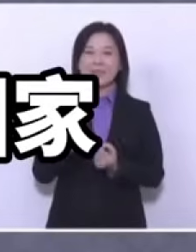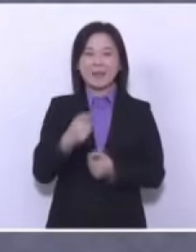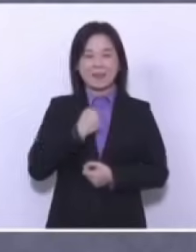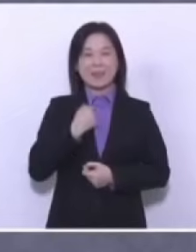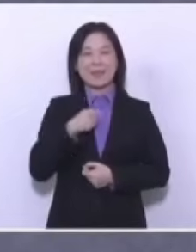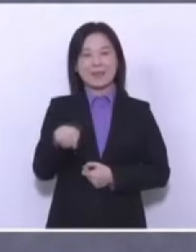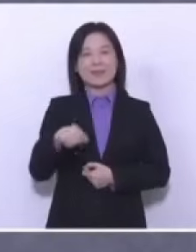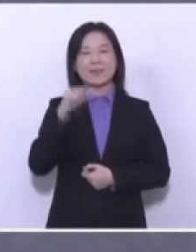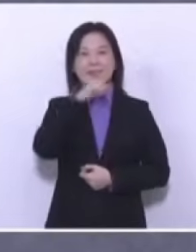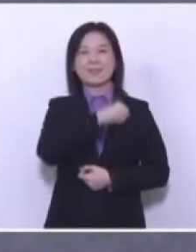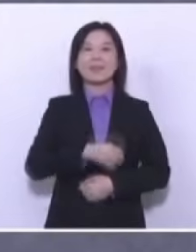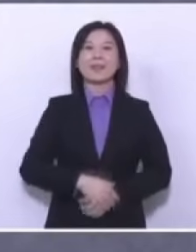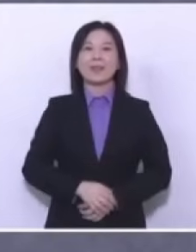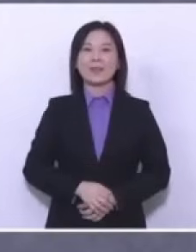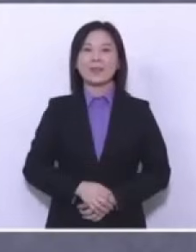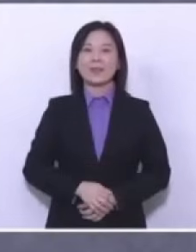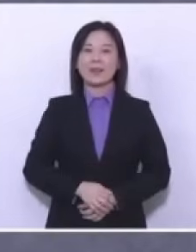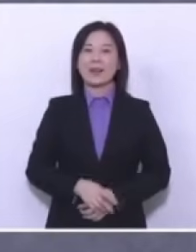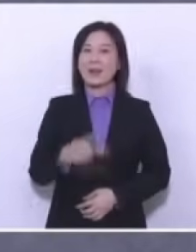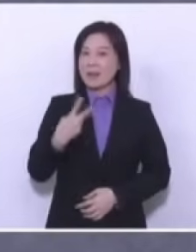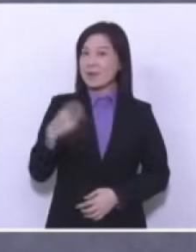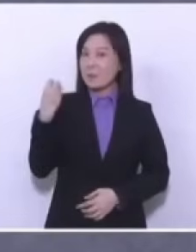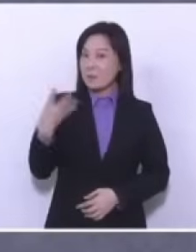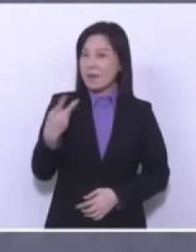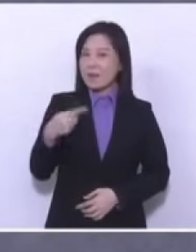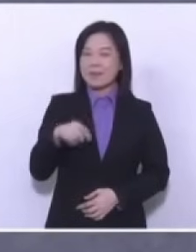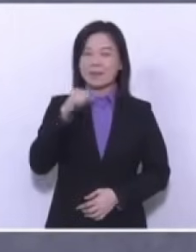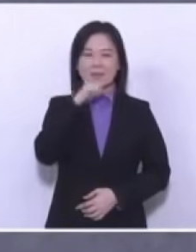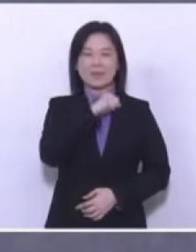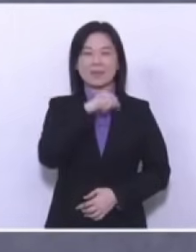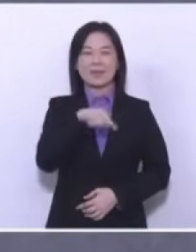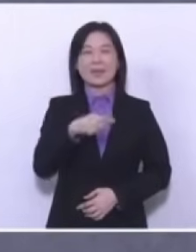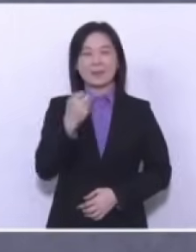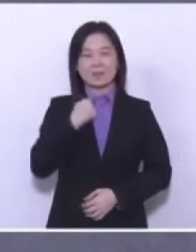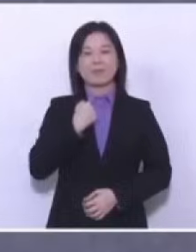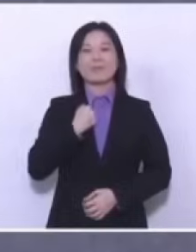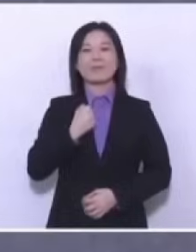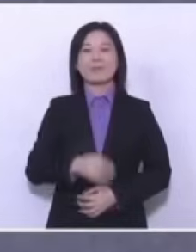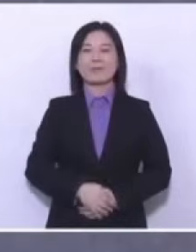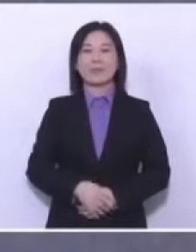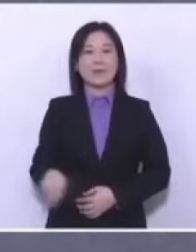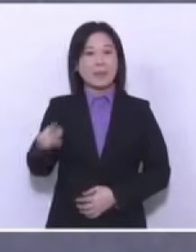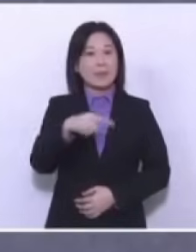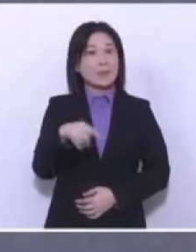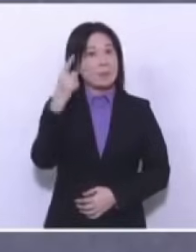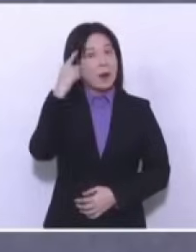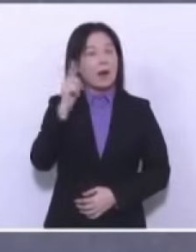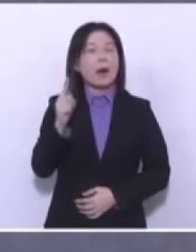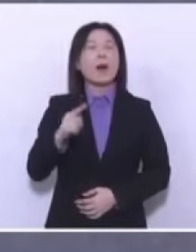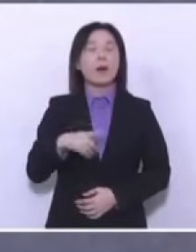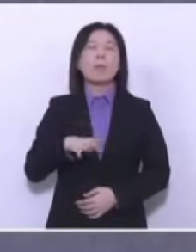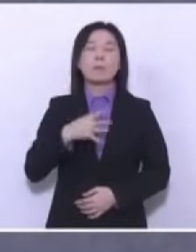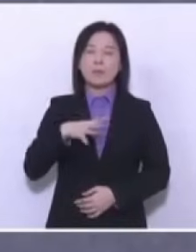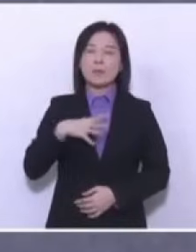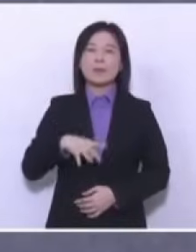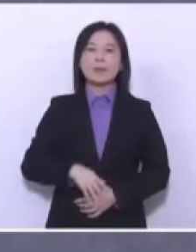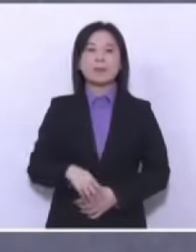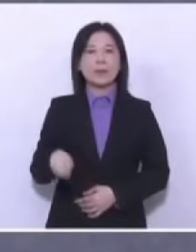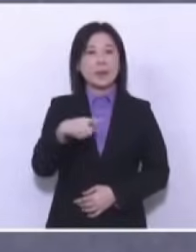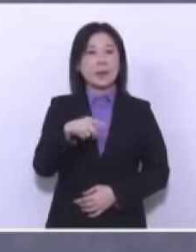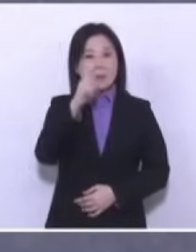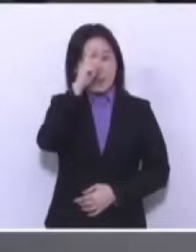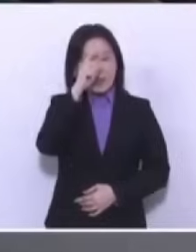家，重新认识台湾。我了解你们的心声，也倾听你们的期